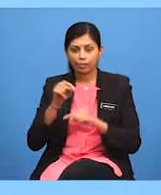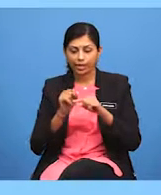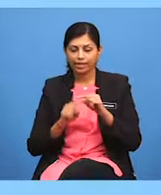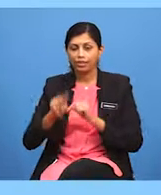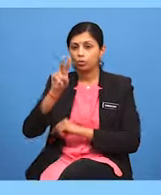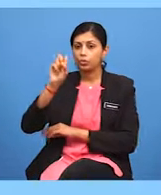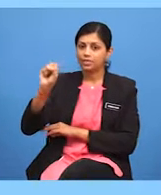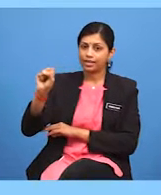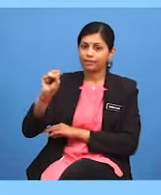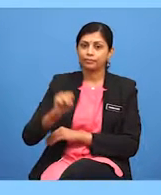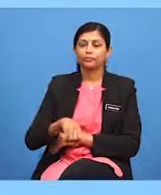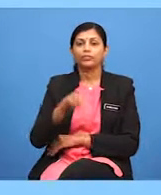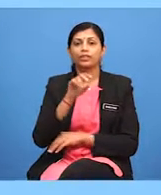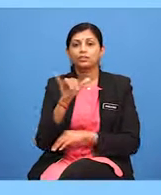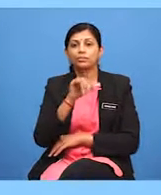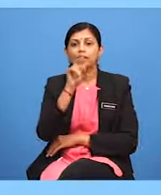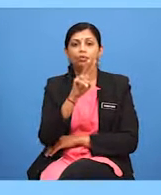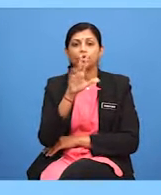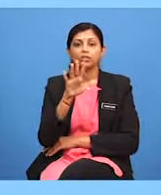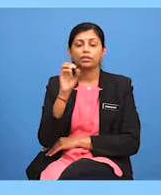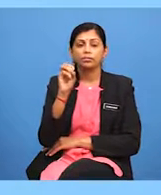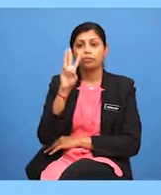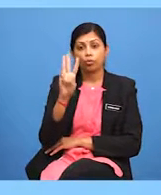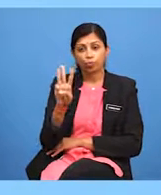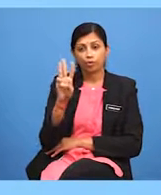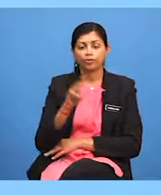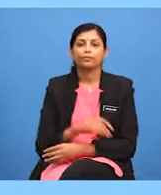atau 250 watt.